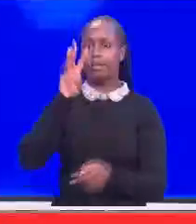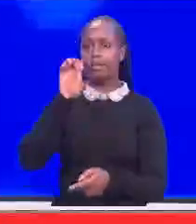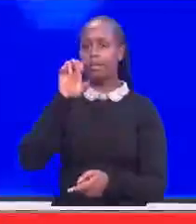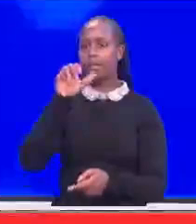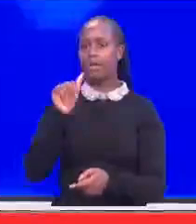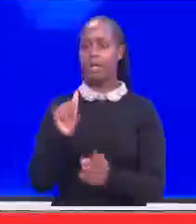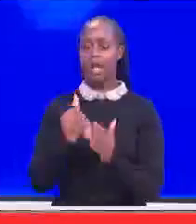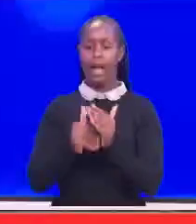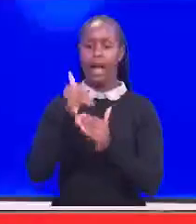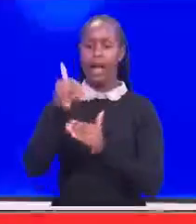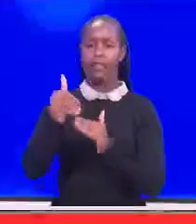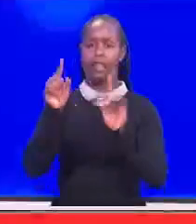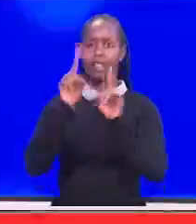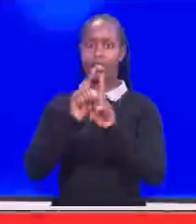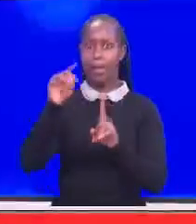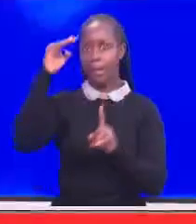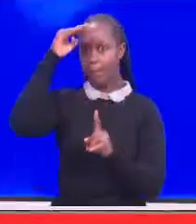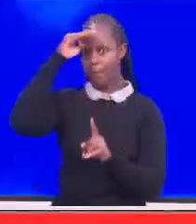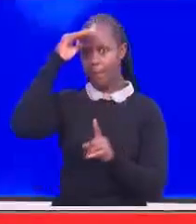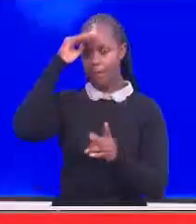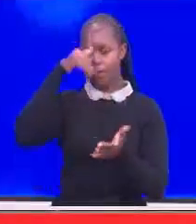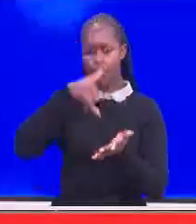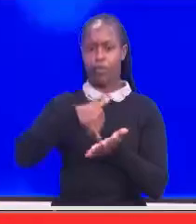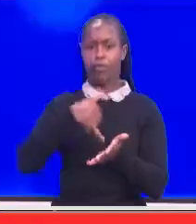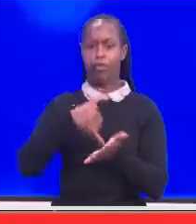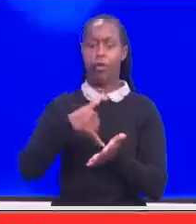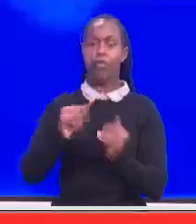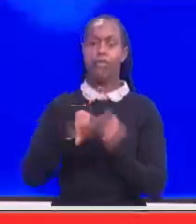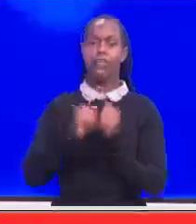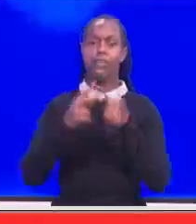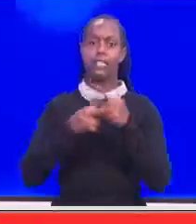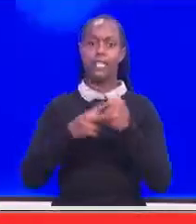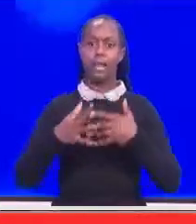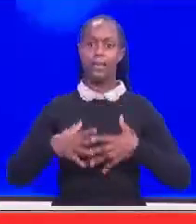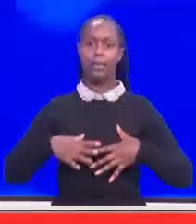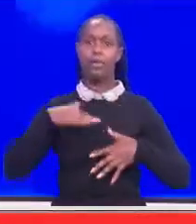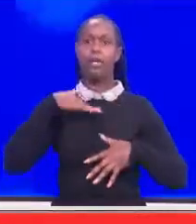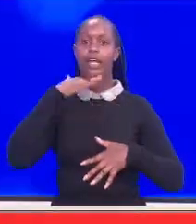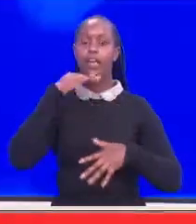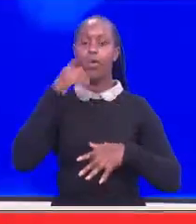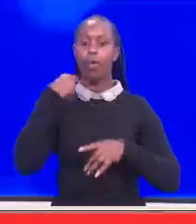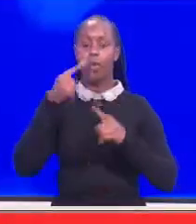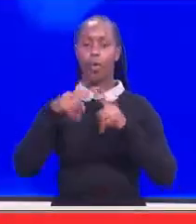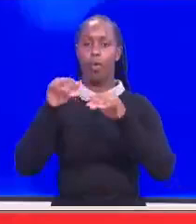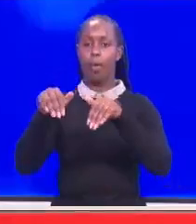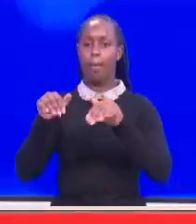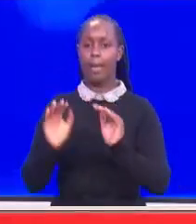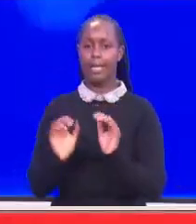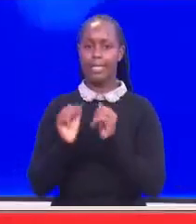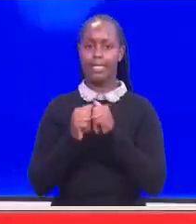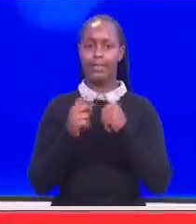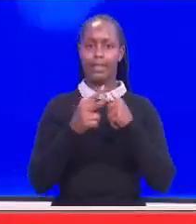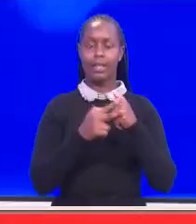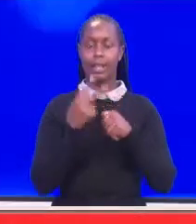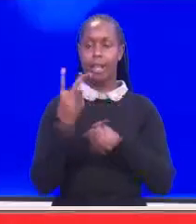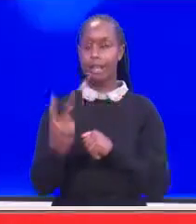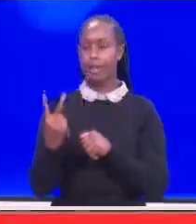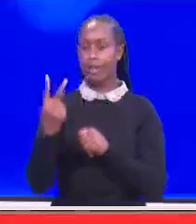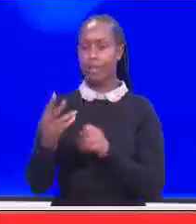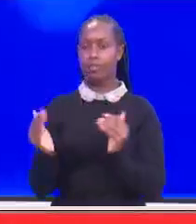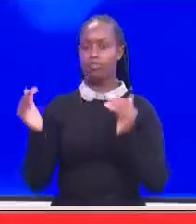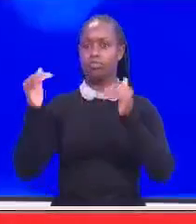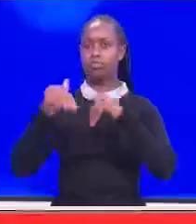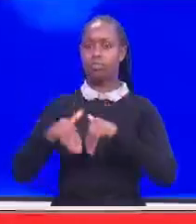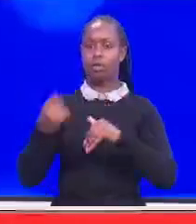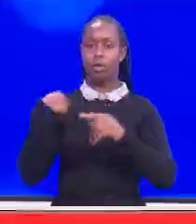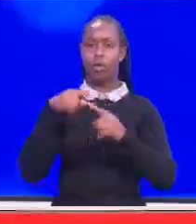Kirinyaga, baada ya pombe hiyo kusababisha vifo vya watu 17 waliozikwa tarehe 17 mwezi wa Februari katika hafla ya mazishi